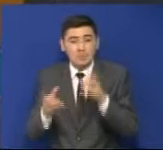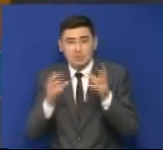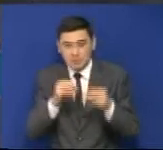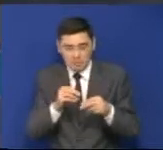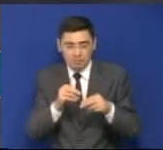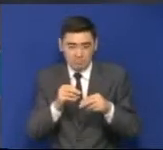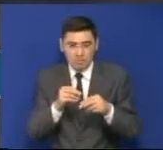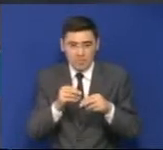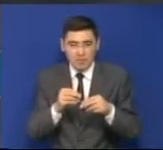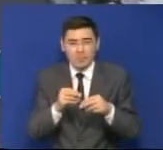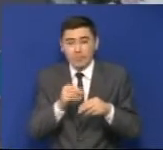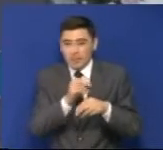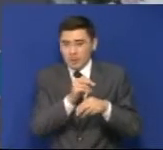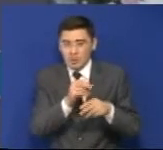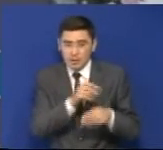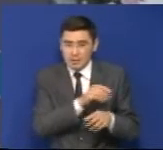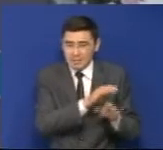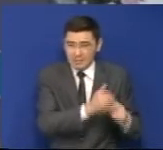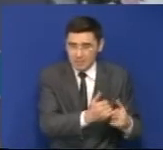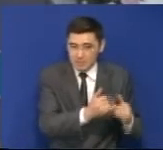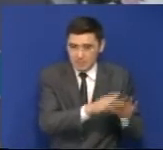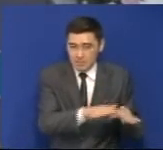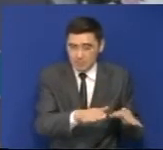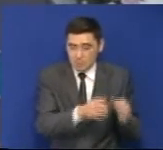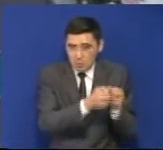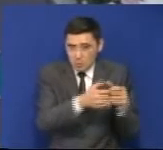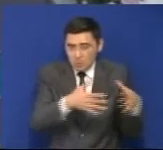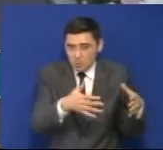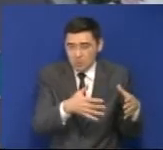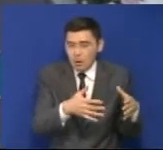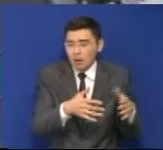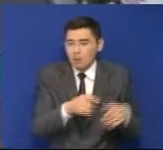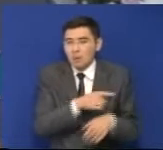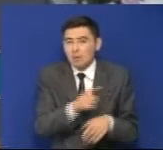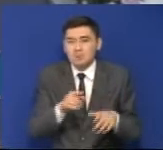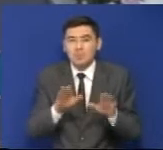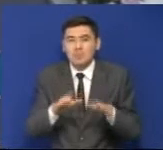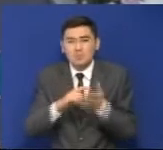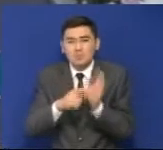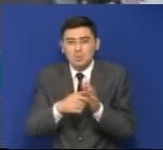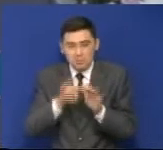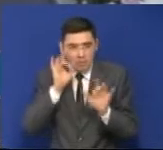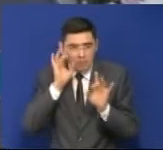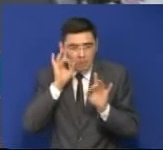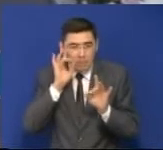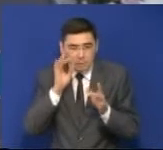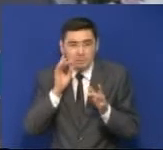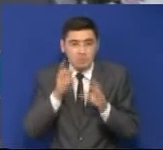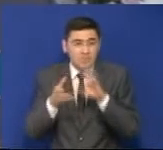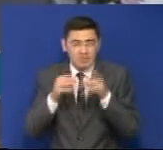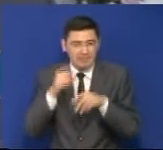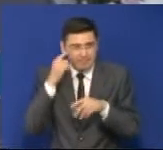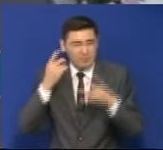қабаттан. Бала санының өсуіне байланысты, кабинеттердің жетіспеушілігіне байланысты, үшінші этажды биылғы оқу